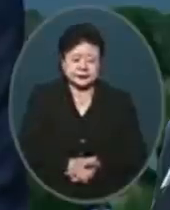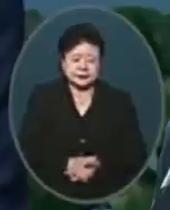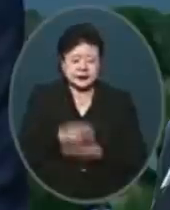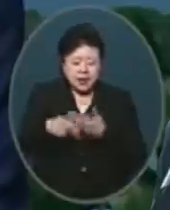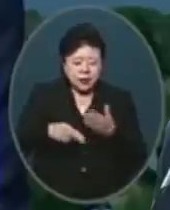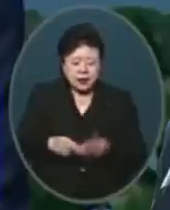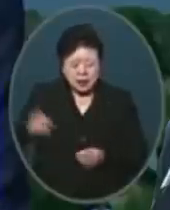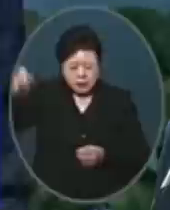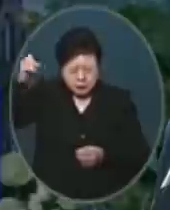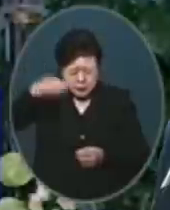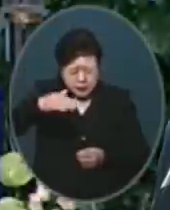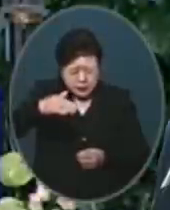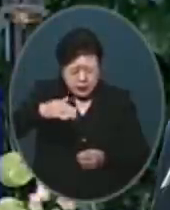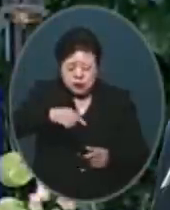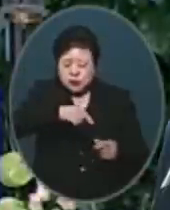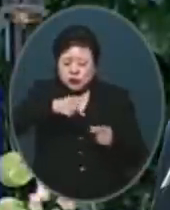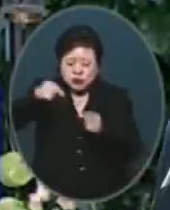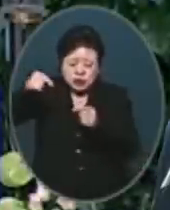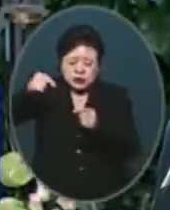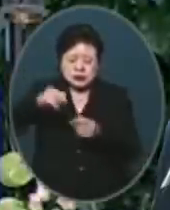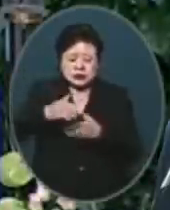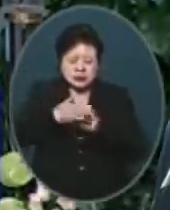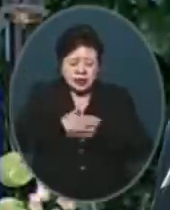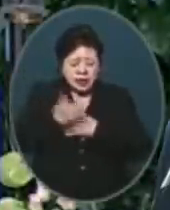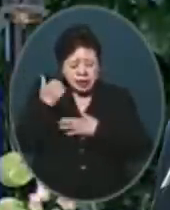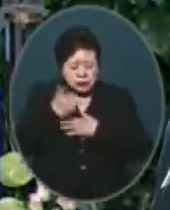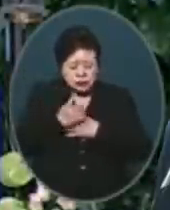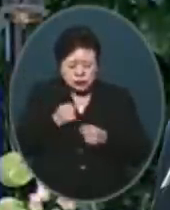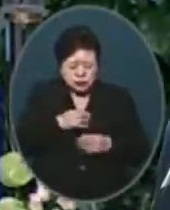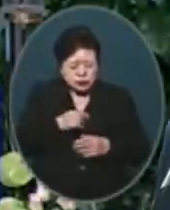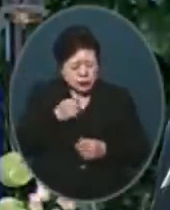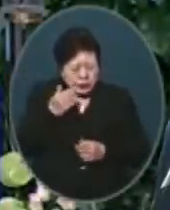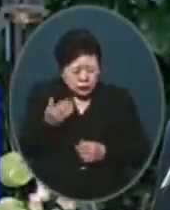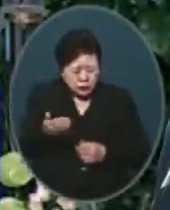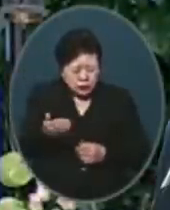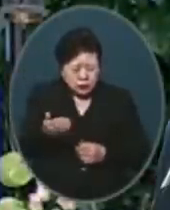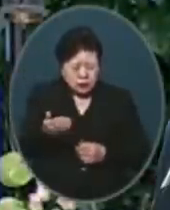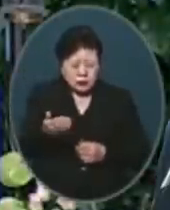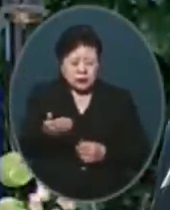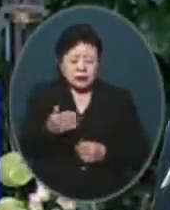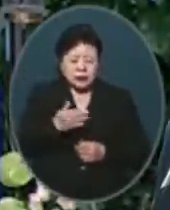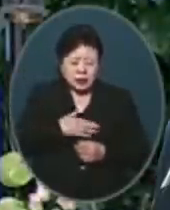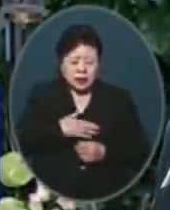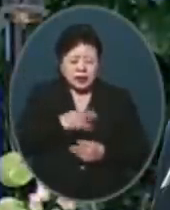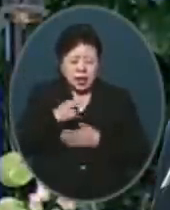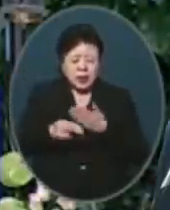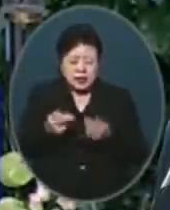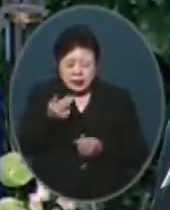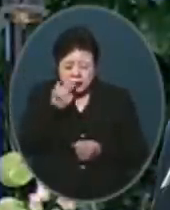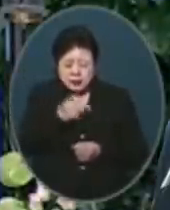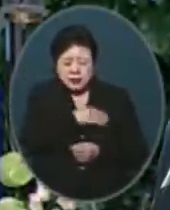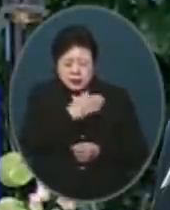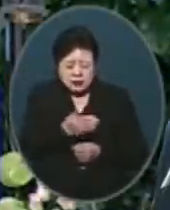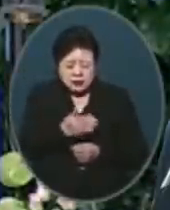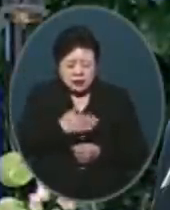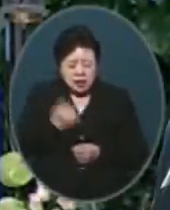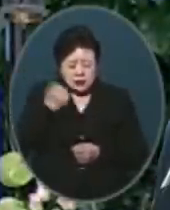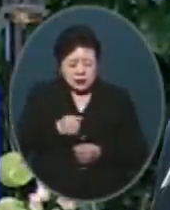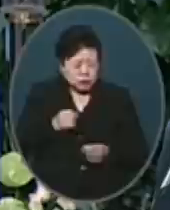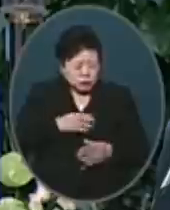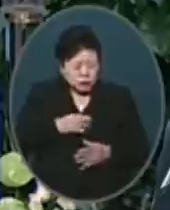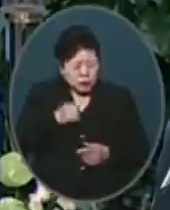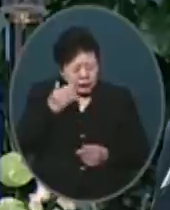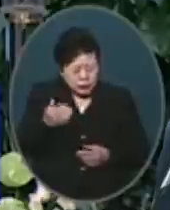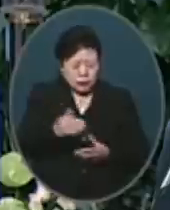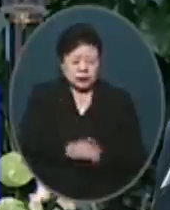야훼는 나의 빛이요 나의 구원이니 내가 누구를 두려워하리요. 야훼는 내 생명의 능력이시니 내가